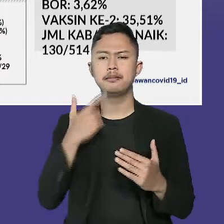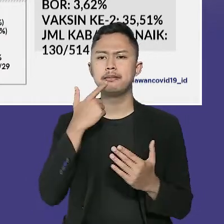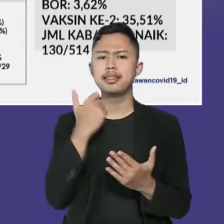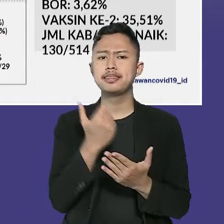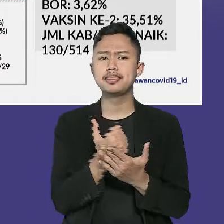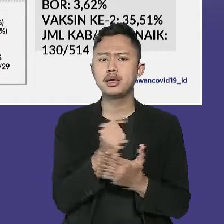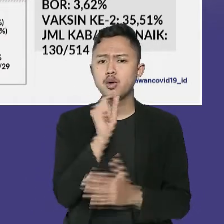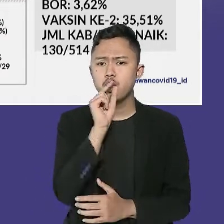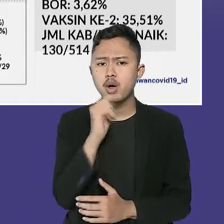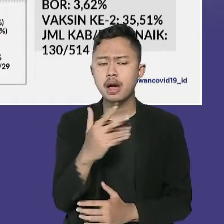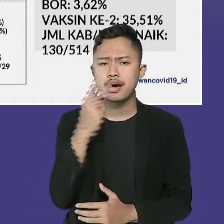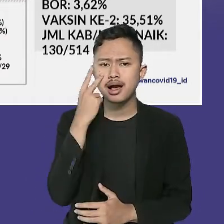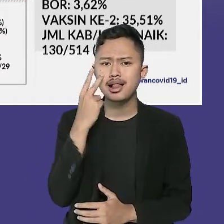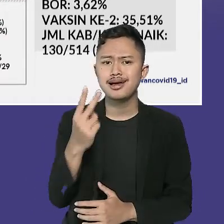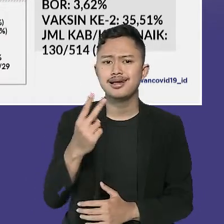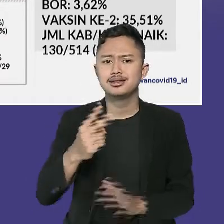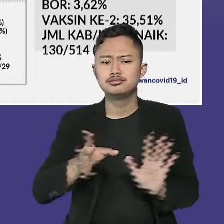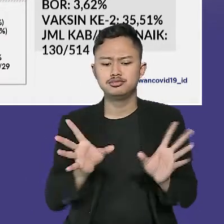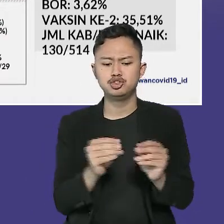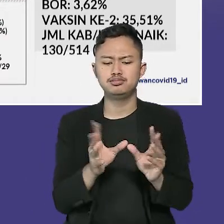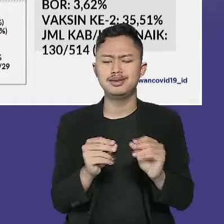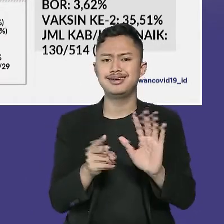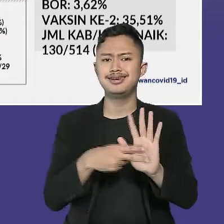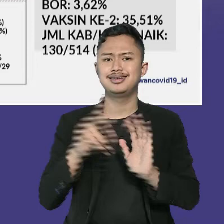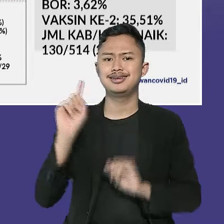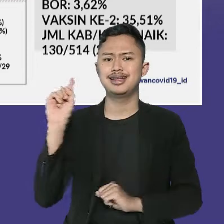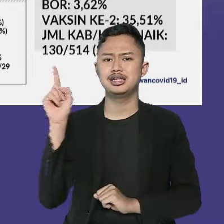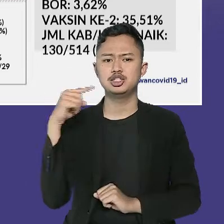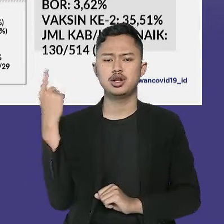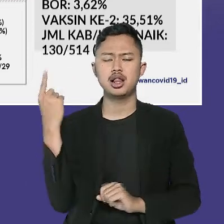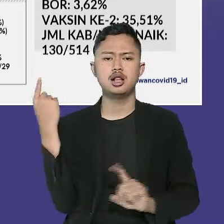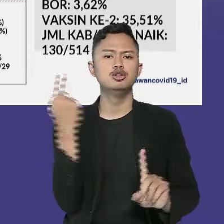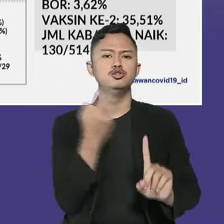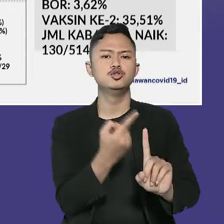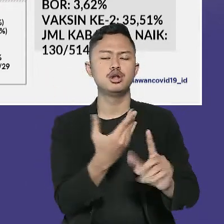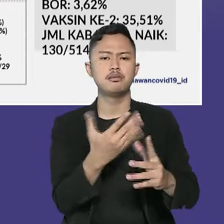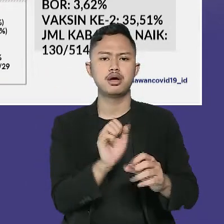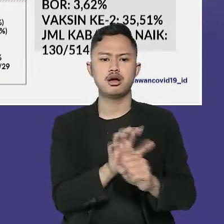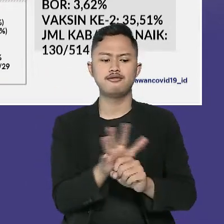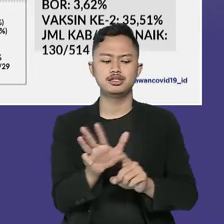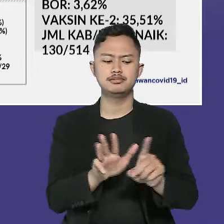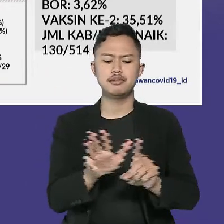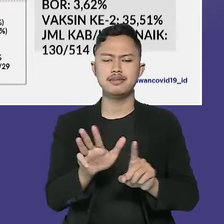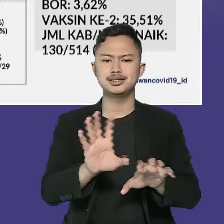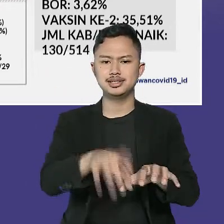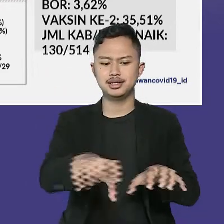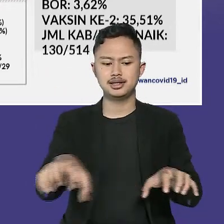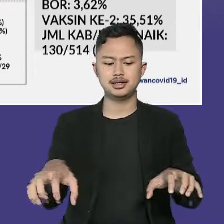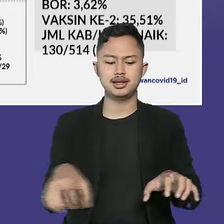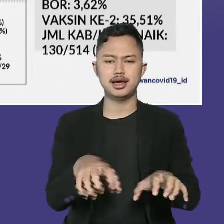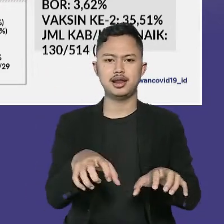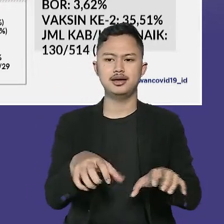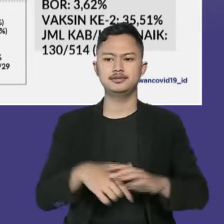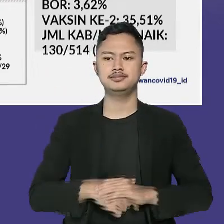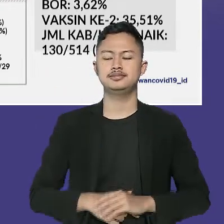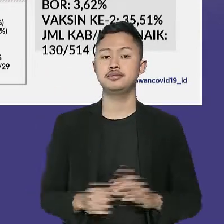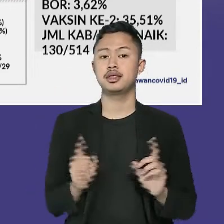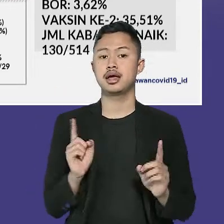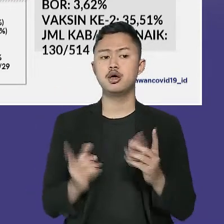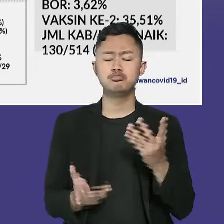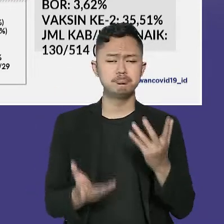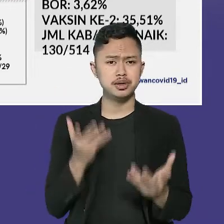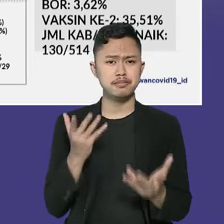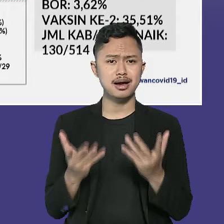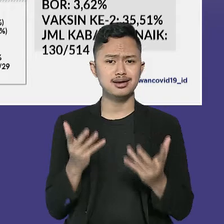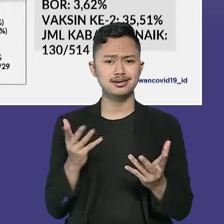penting untuk mengacu pada angka nasional sebagai target penanganan COVID-19 di daerah. Jika